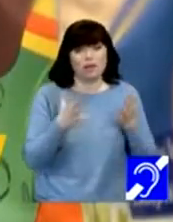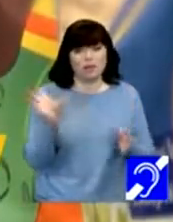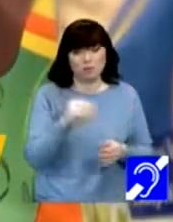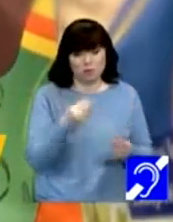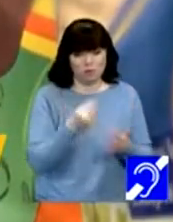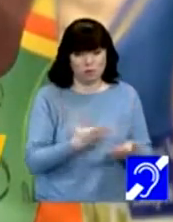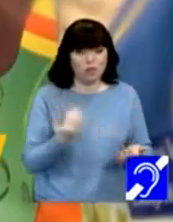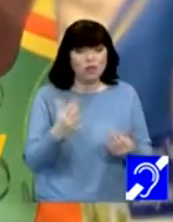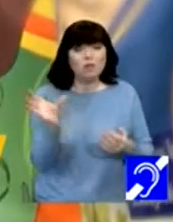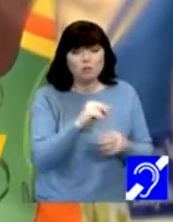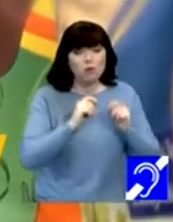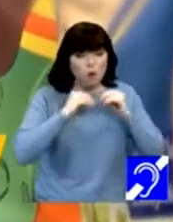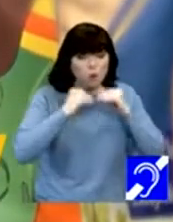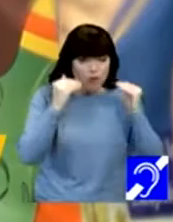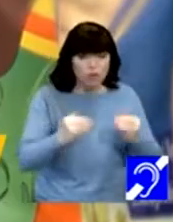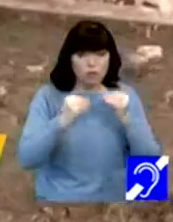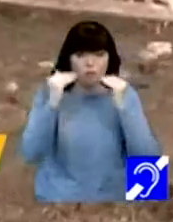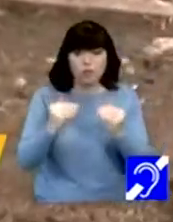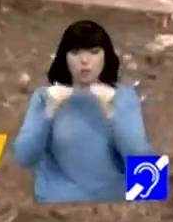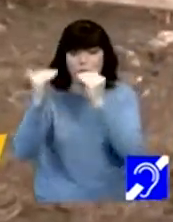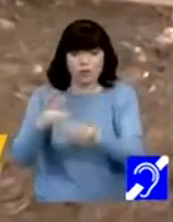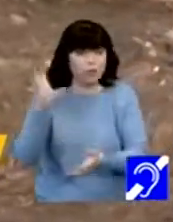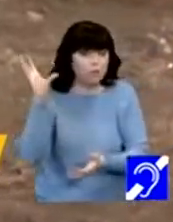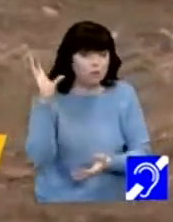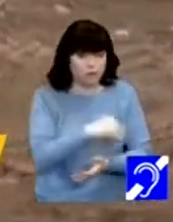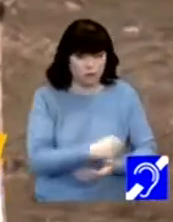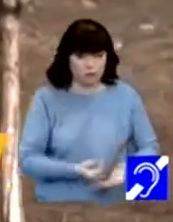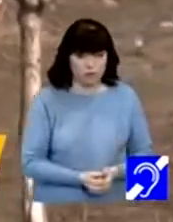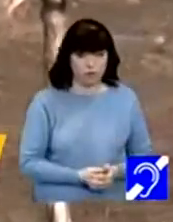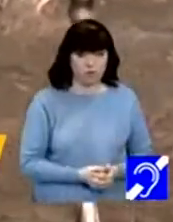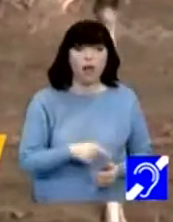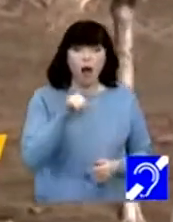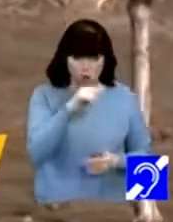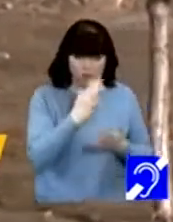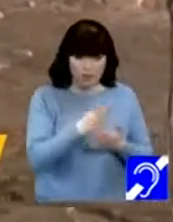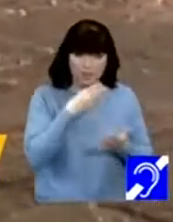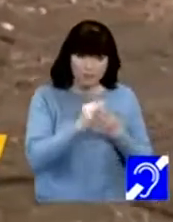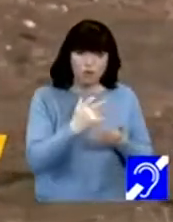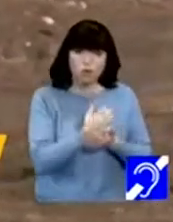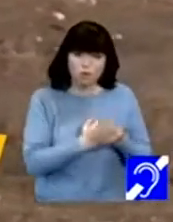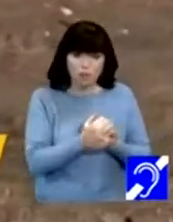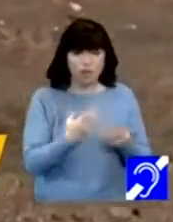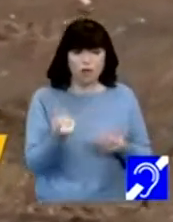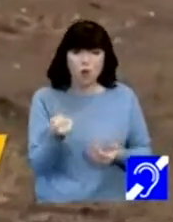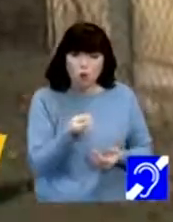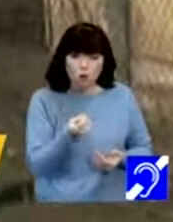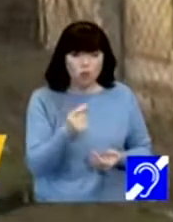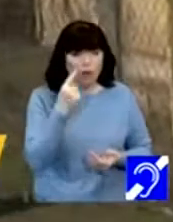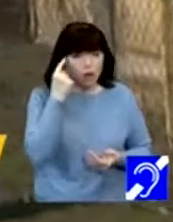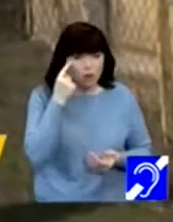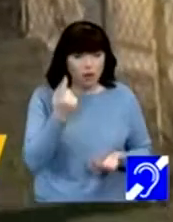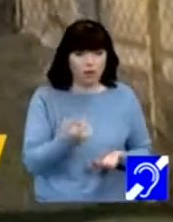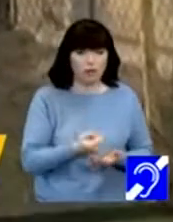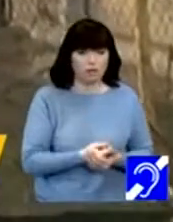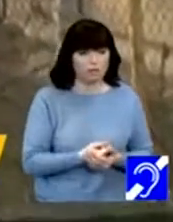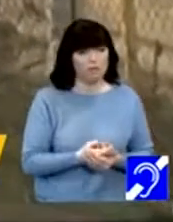s-o scântit, tot locul s-o scântit. V-ați făcut ceva rezerve, nu știu, de crupe, orez, hrie? Eu